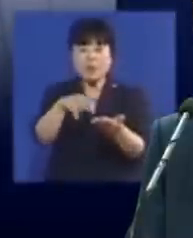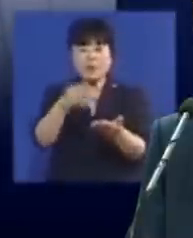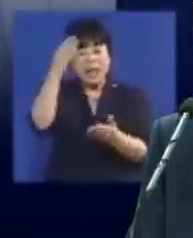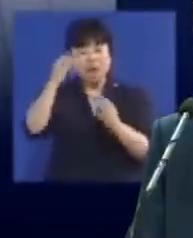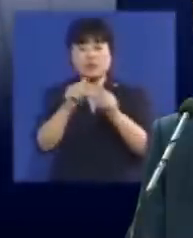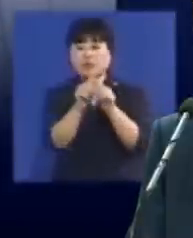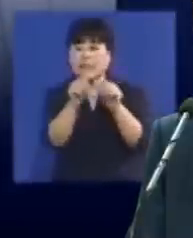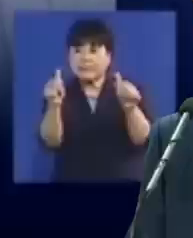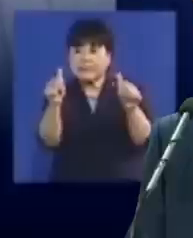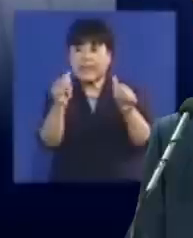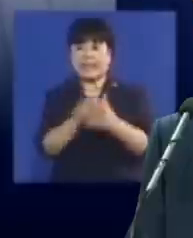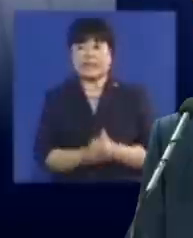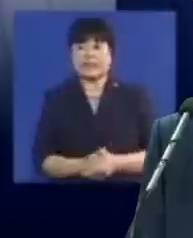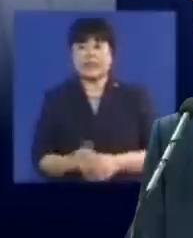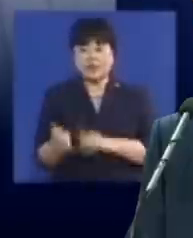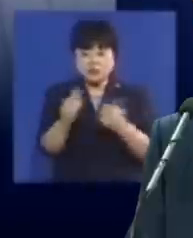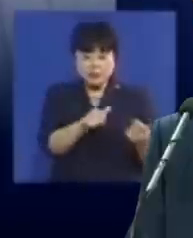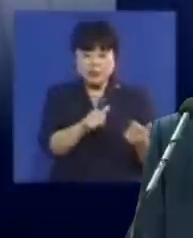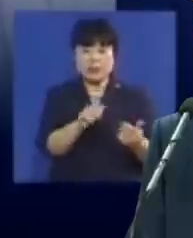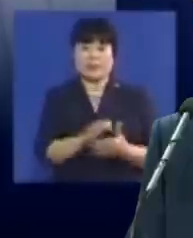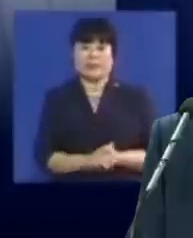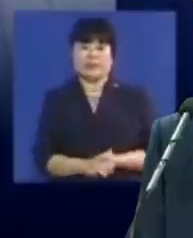한국 남자의 사망률이